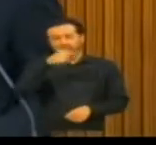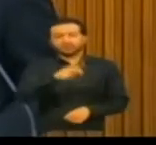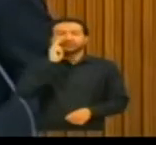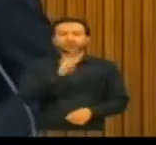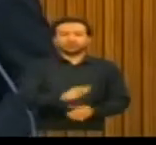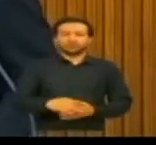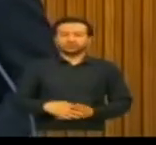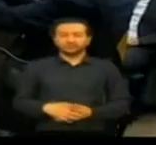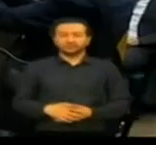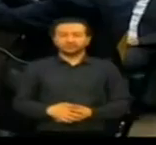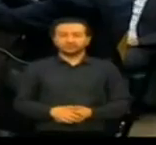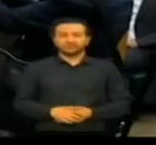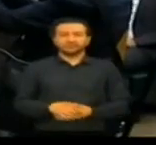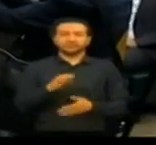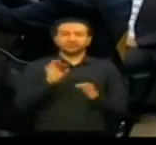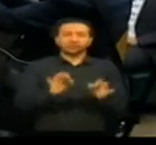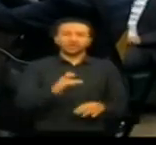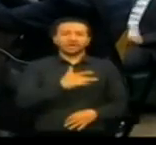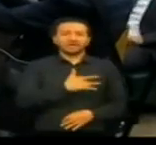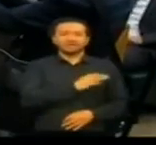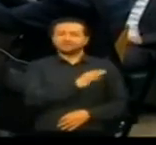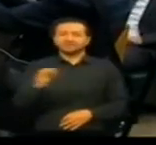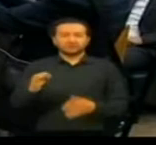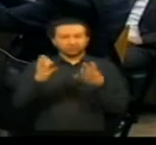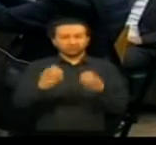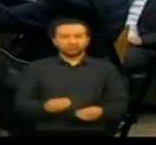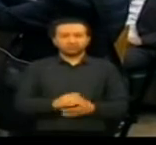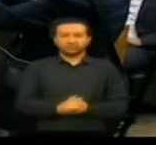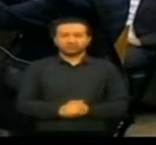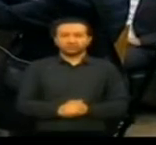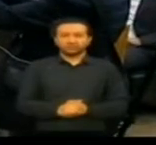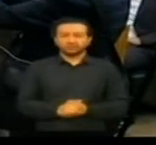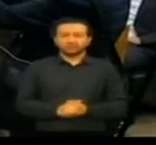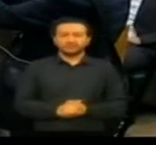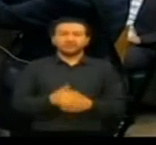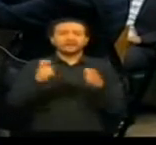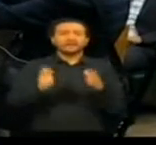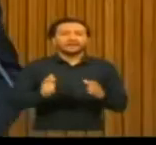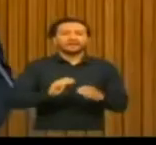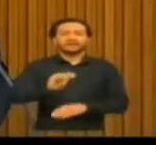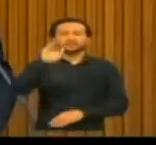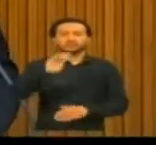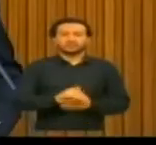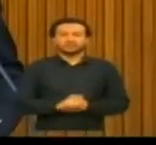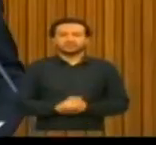görürsünüz. Bu kadar acımasızlık olur mu arkadaşlar? Nerede yaşıyoruz biz?